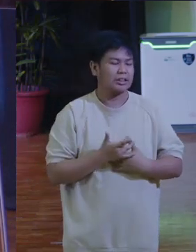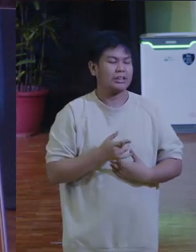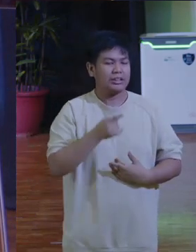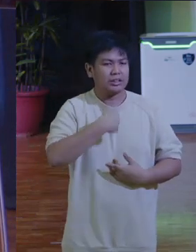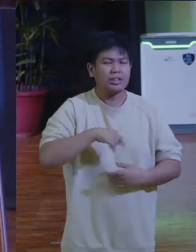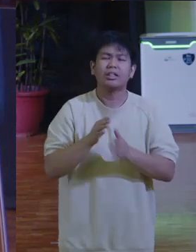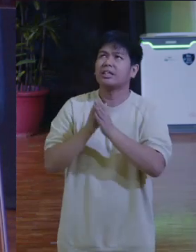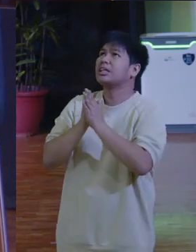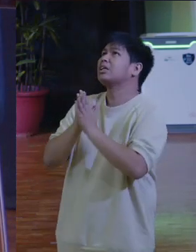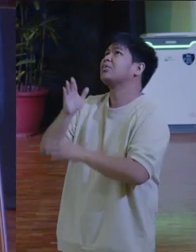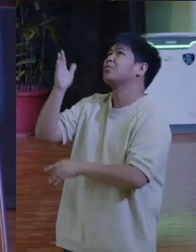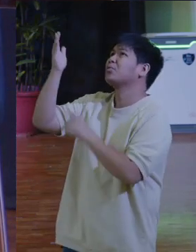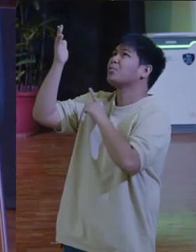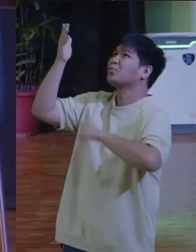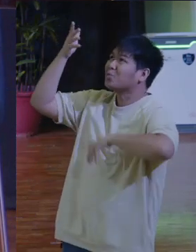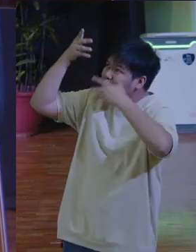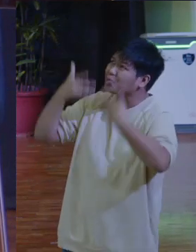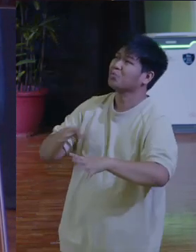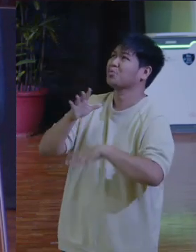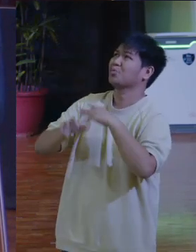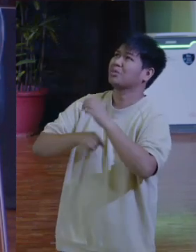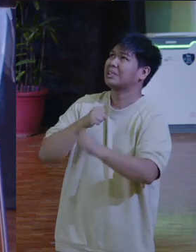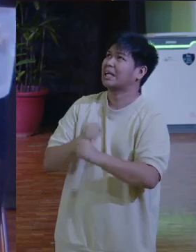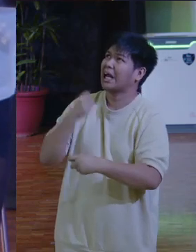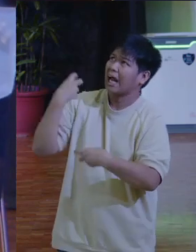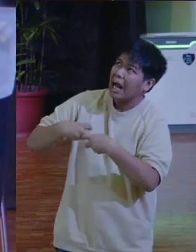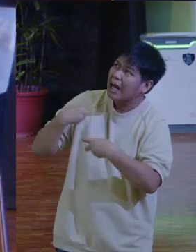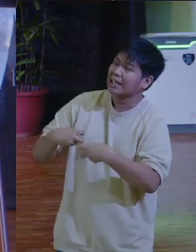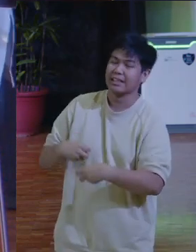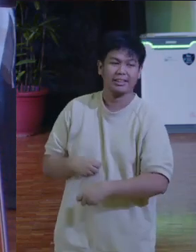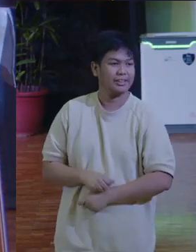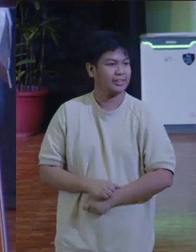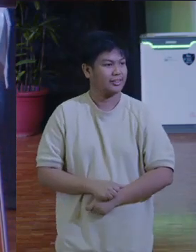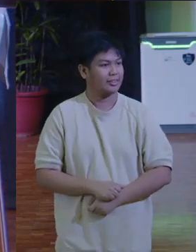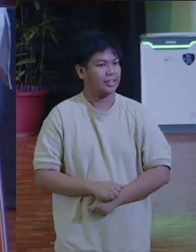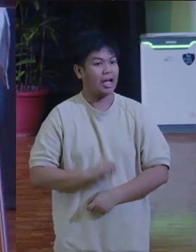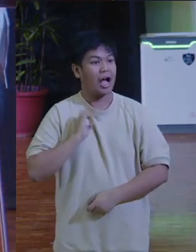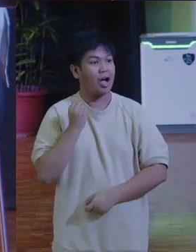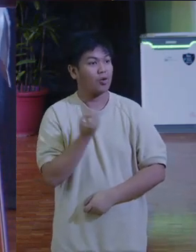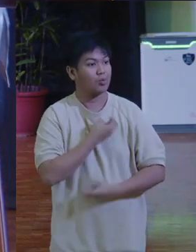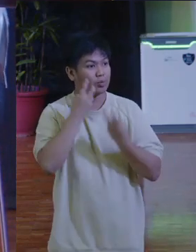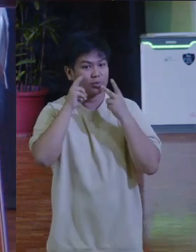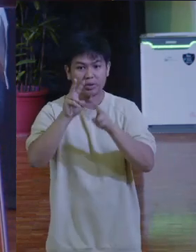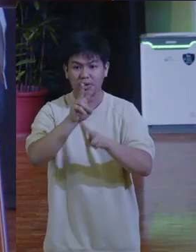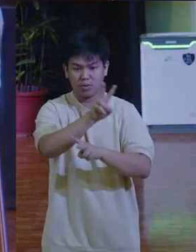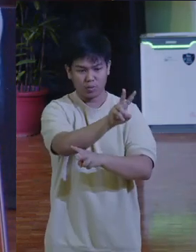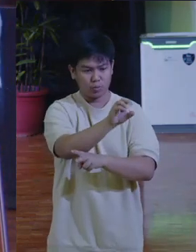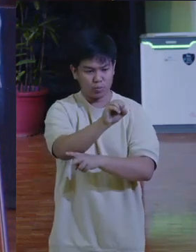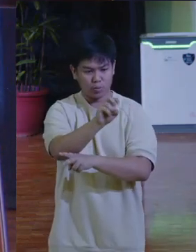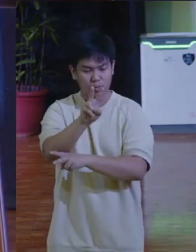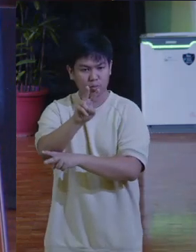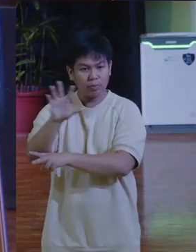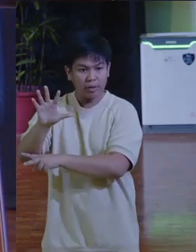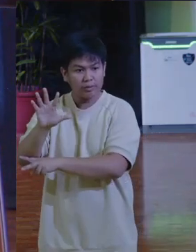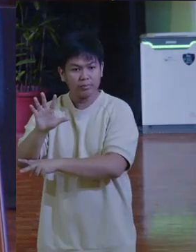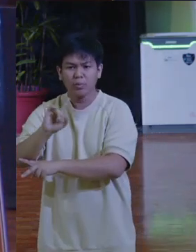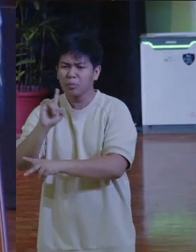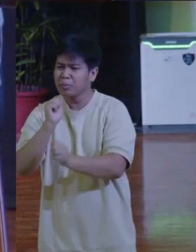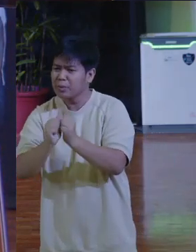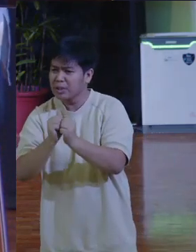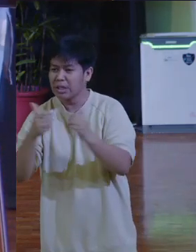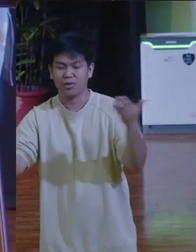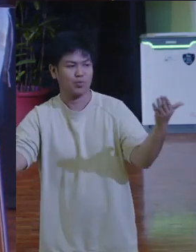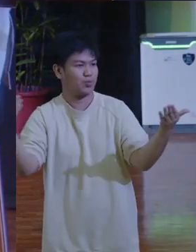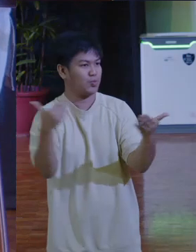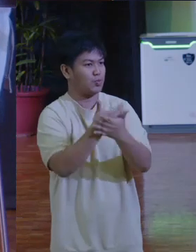matapos na ang taon. Kasi para sa atin, ang bagong taon ay bagong buhay.